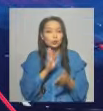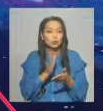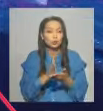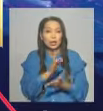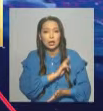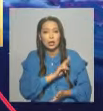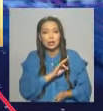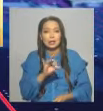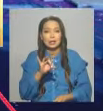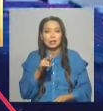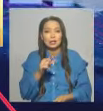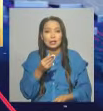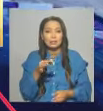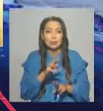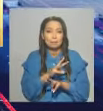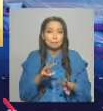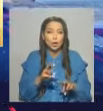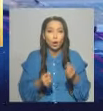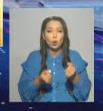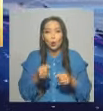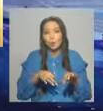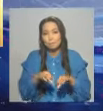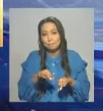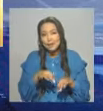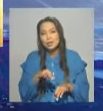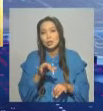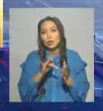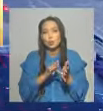Мемлекет басшысының жарлығымен елімізде жаңа 5 министрлік құрылды. Олар су ресурстар және ирригация министрлігі, көлік министрлігі, туризм